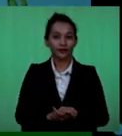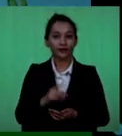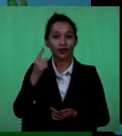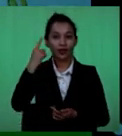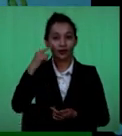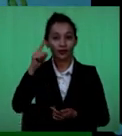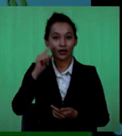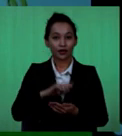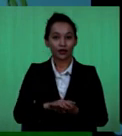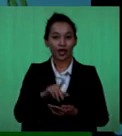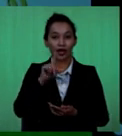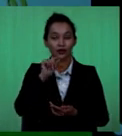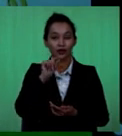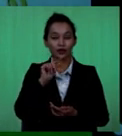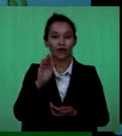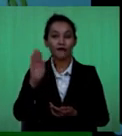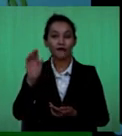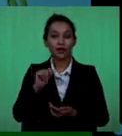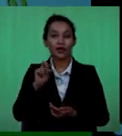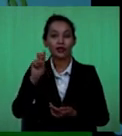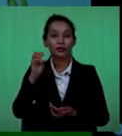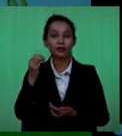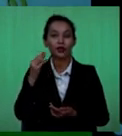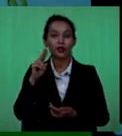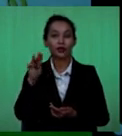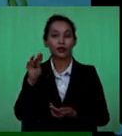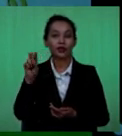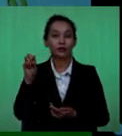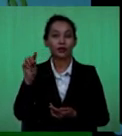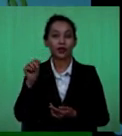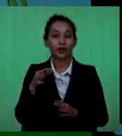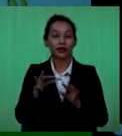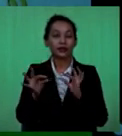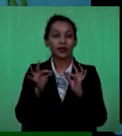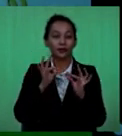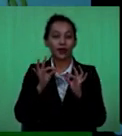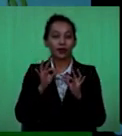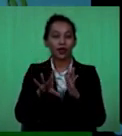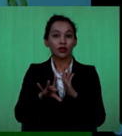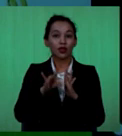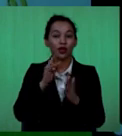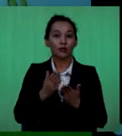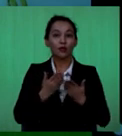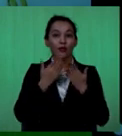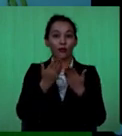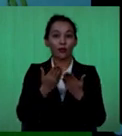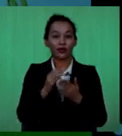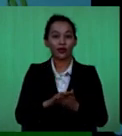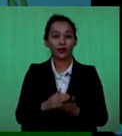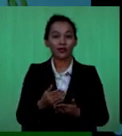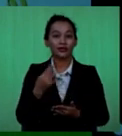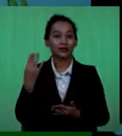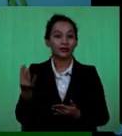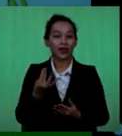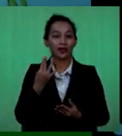Ertakdan qaldirg'och va beshik tervatarning gaplarini topib o'qing. Keling bolajonlar, qiziqarli o'yin